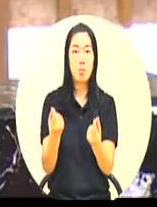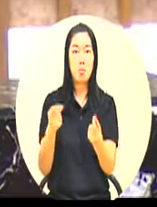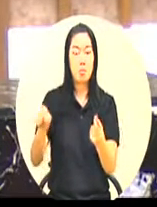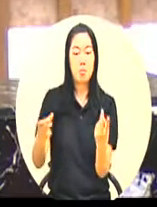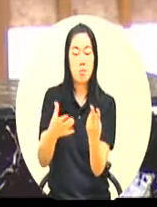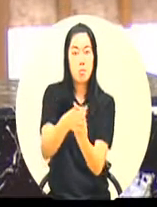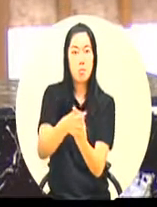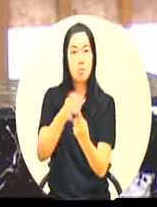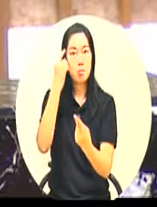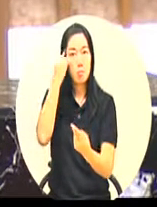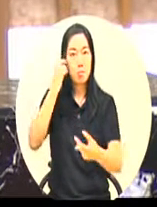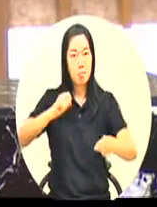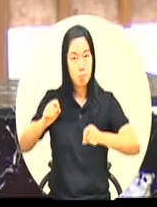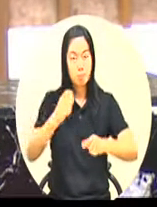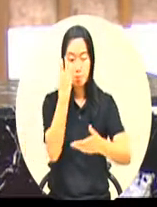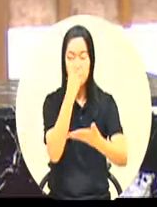议，